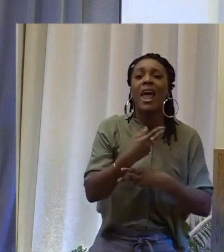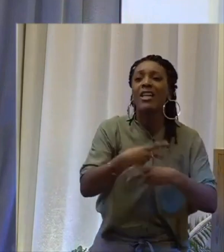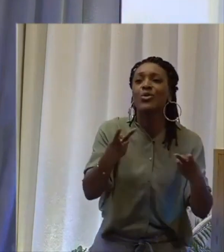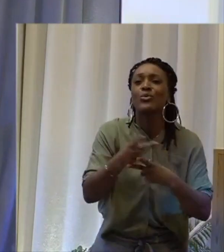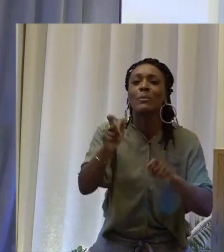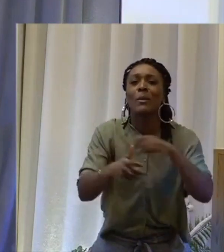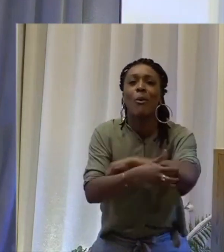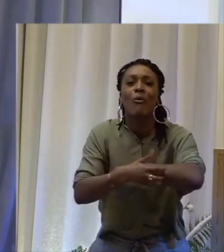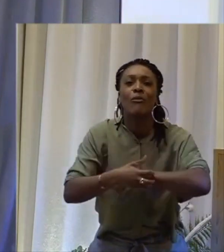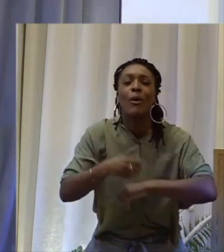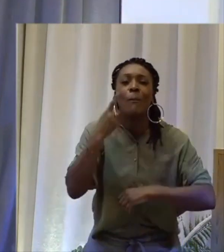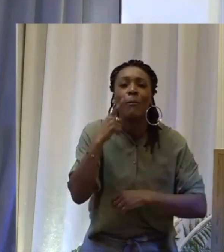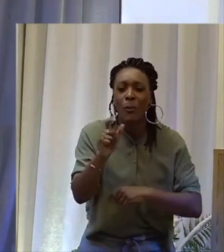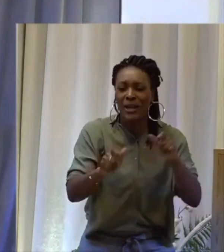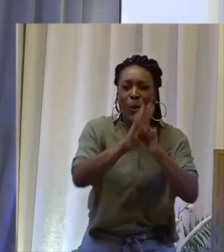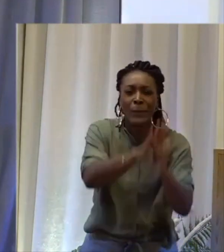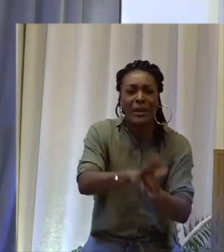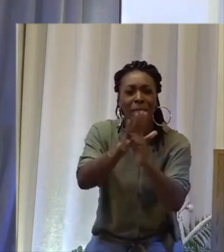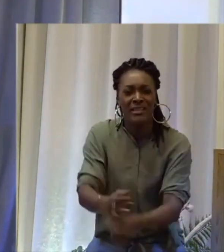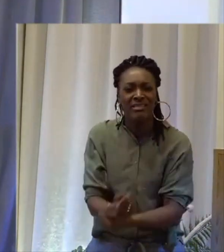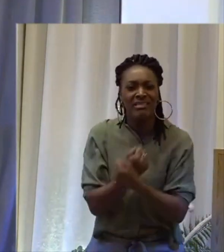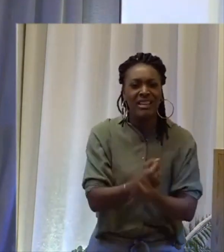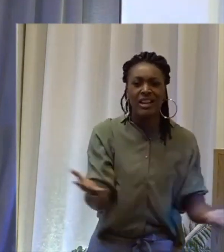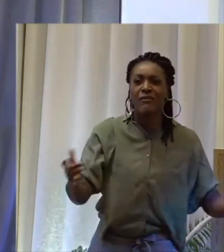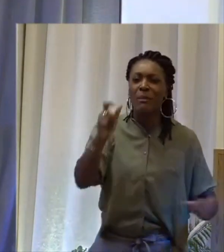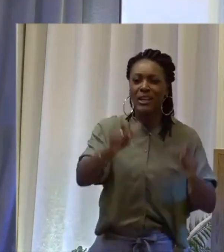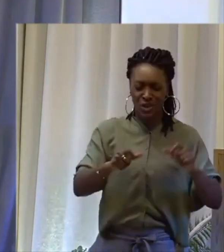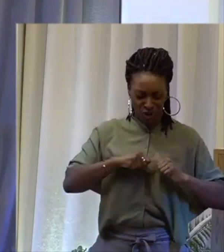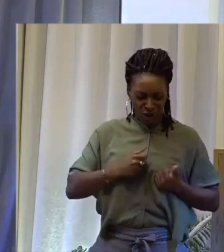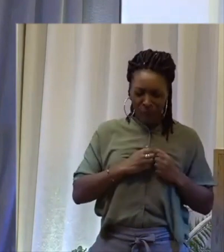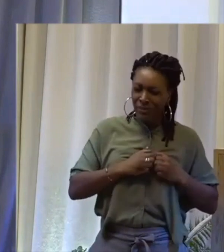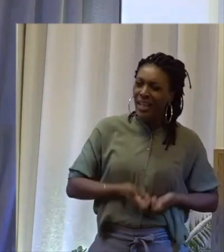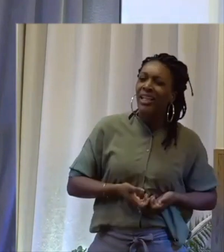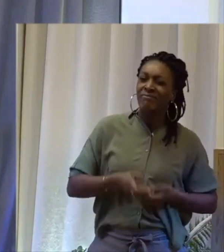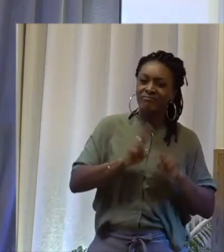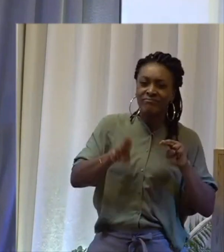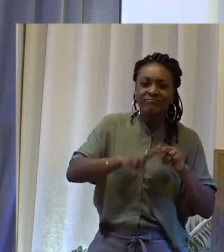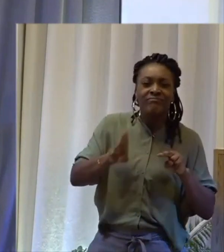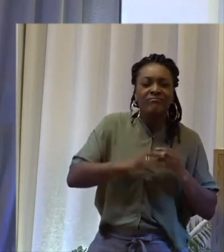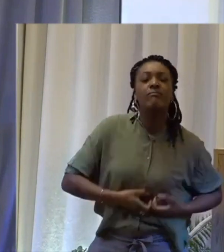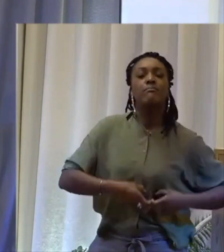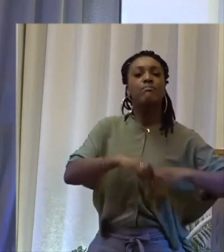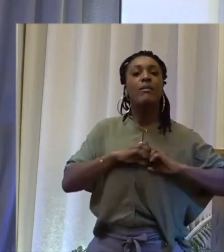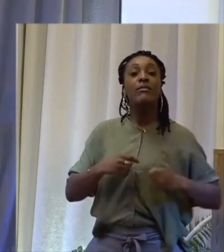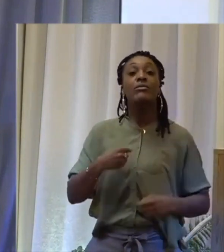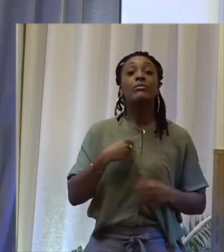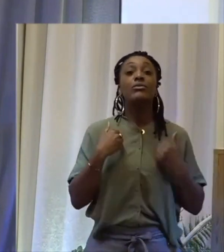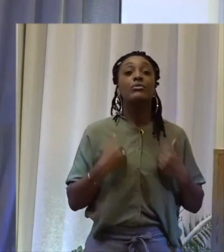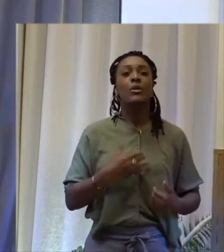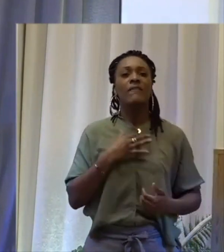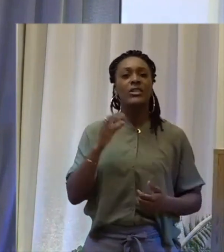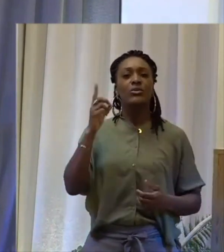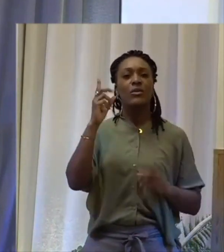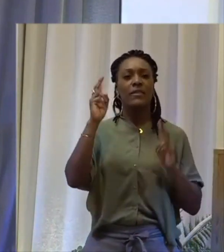pour délivrer les opprimés, pour restaurer ceux qui ont le cœur brisé. Je suis le Fils du Dieu